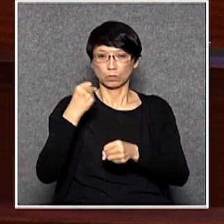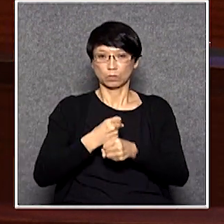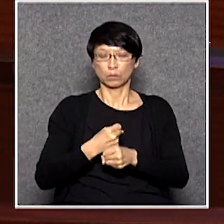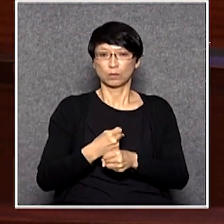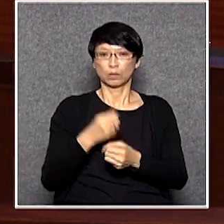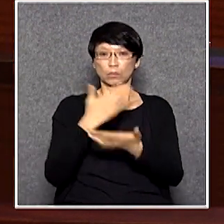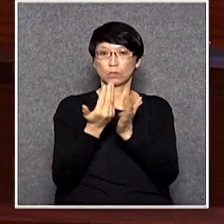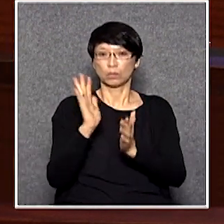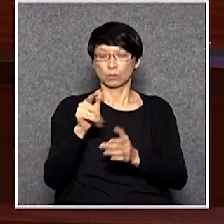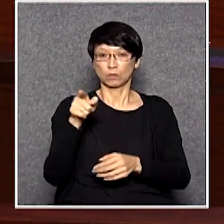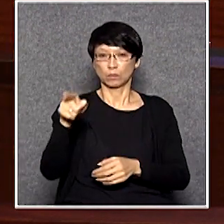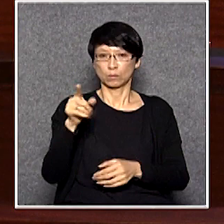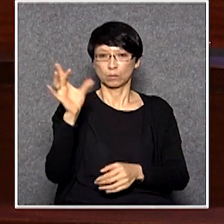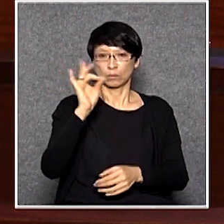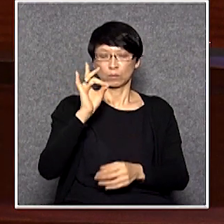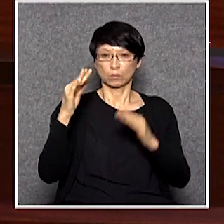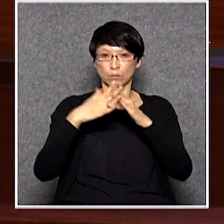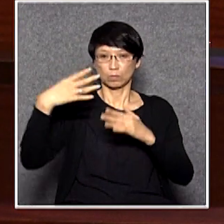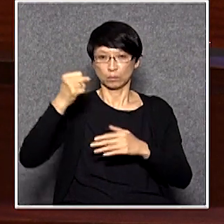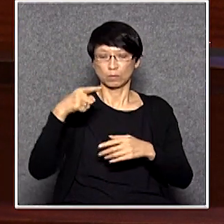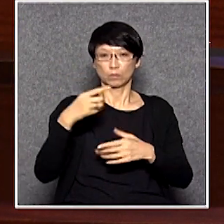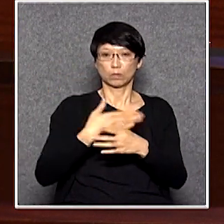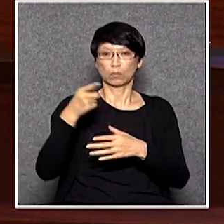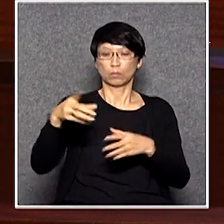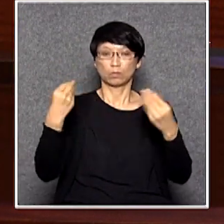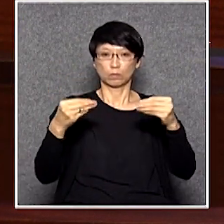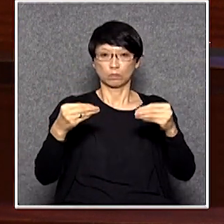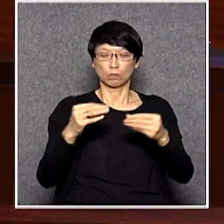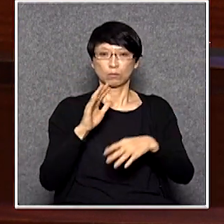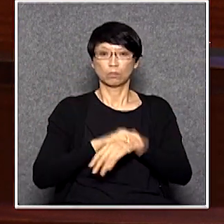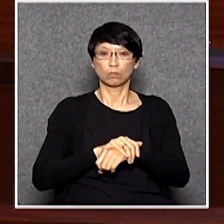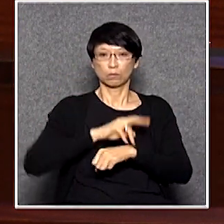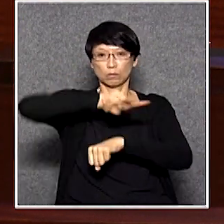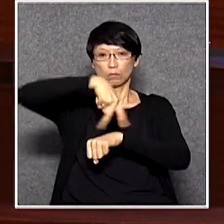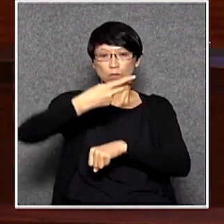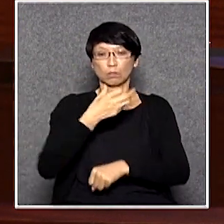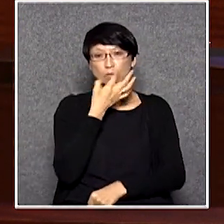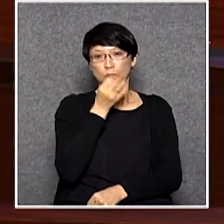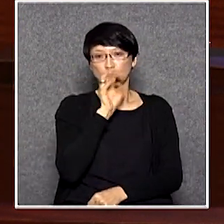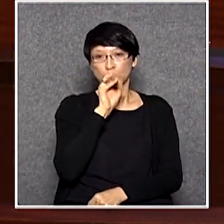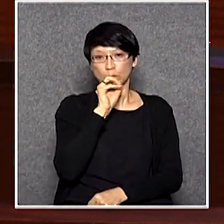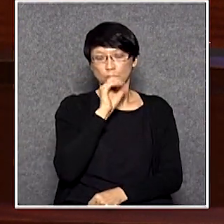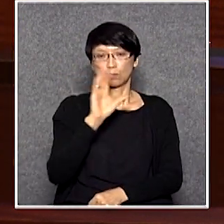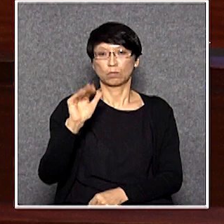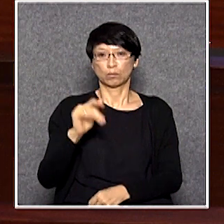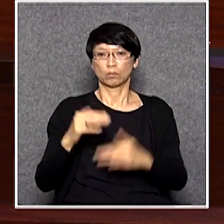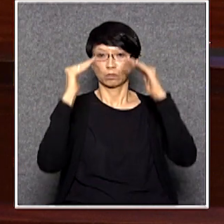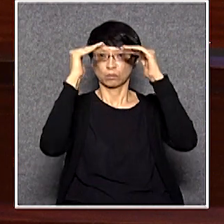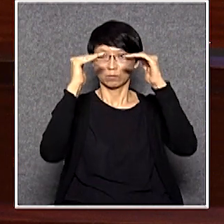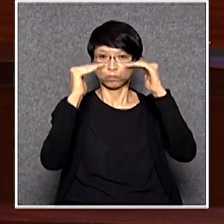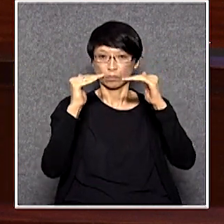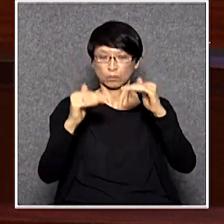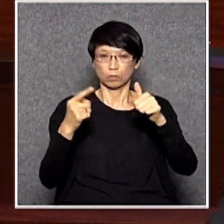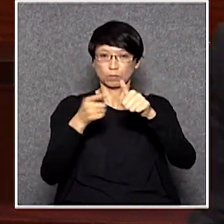聽這個張炳良應該回家睡覺，一去教書呢，那呢就講兩個鐘頭都講不完的。 OK， 逐樣先講高